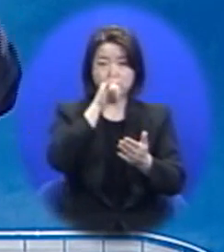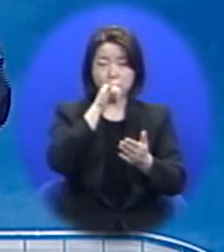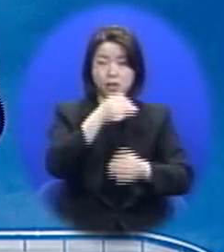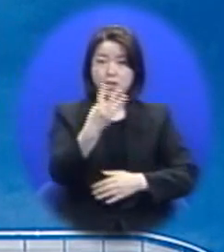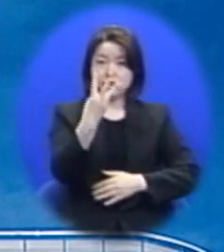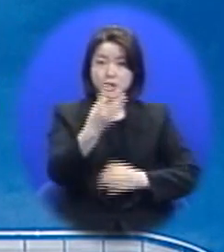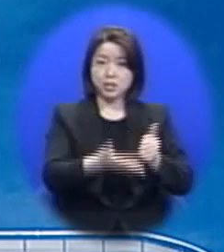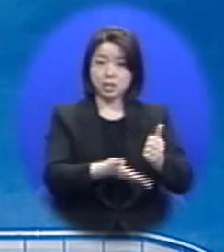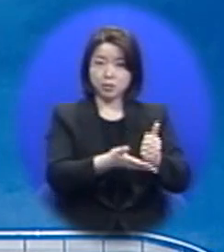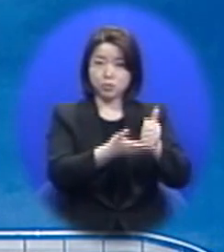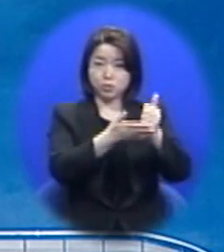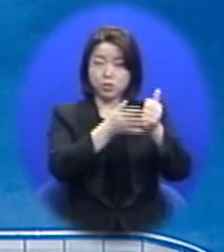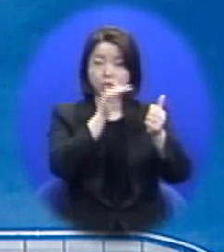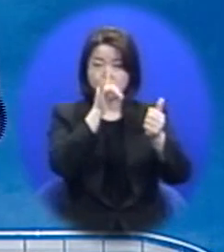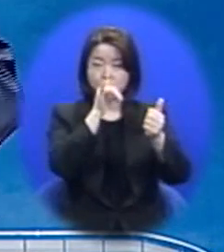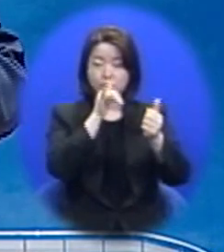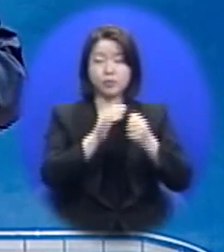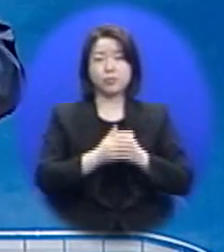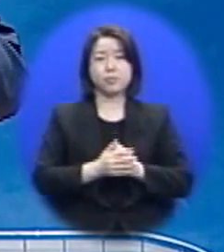추천이 되었습니다.